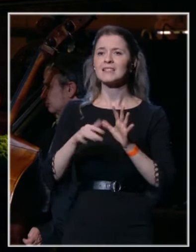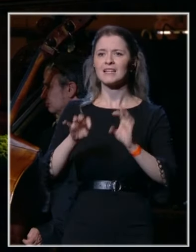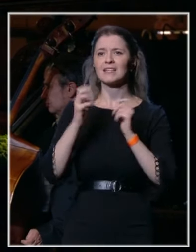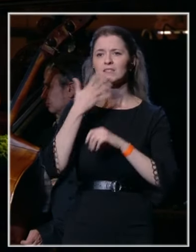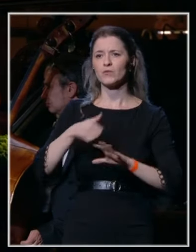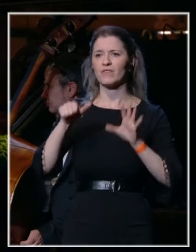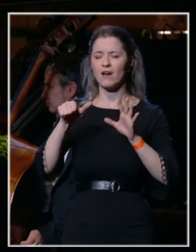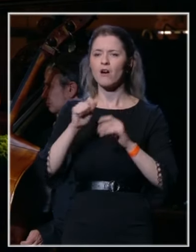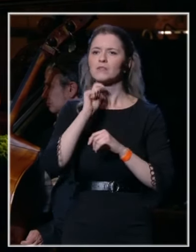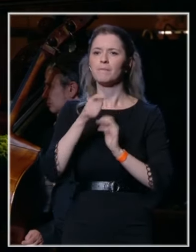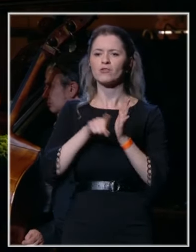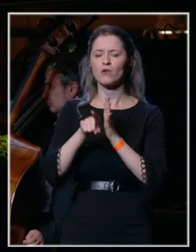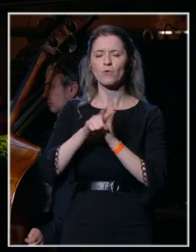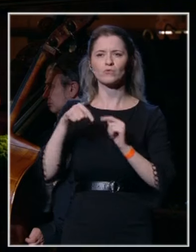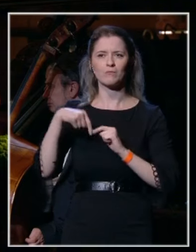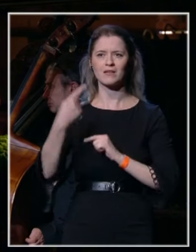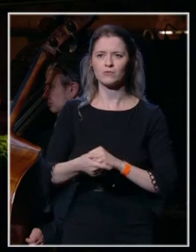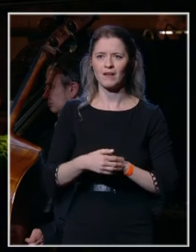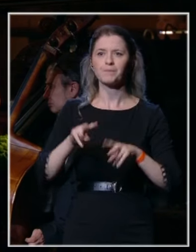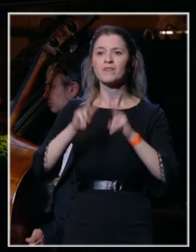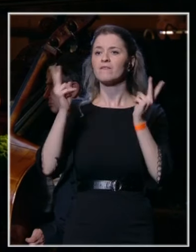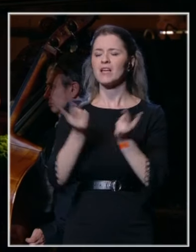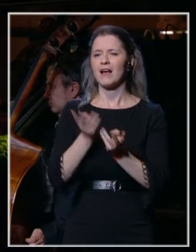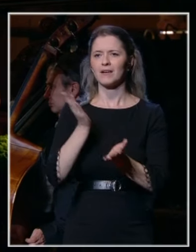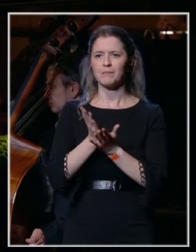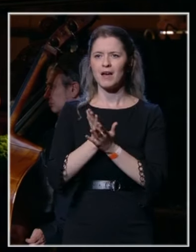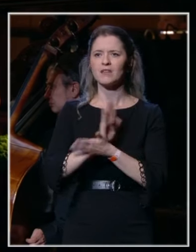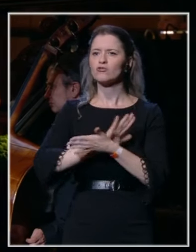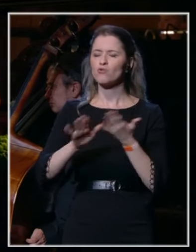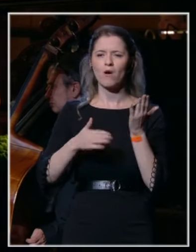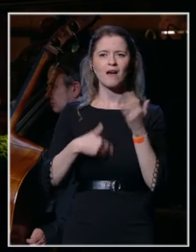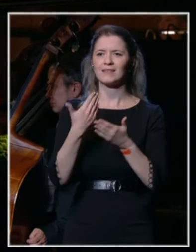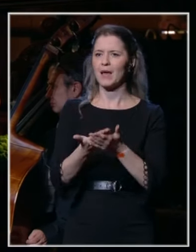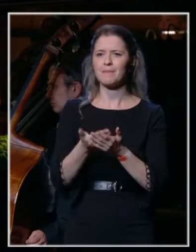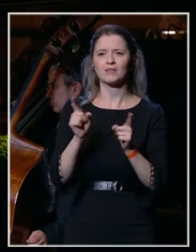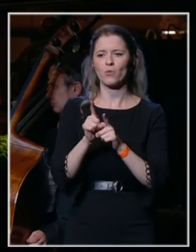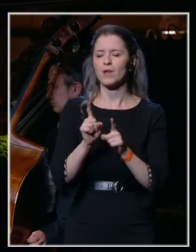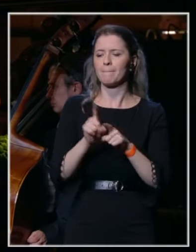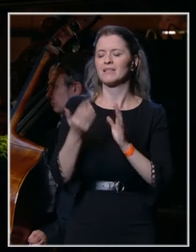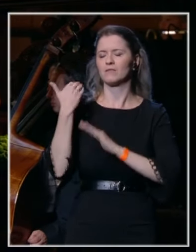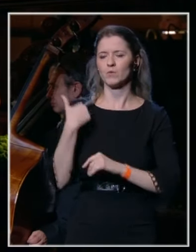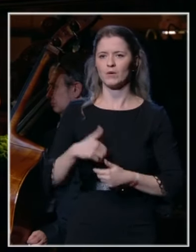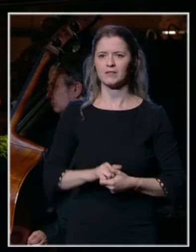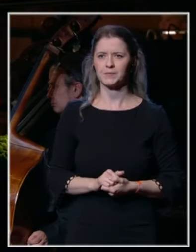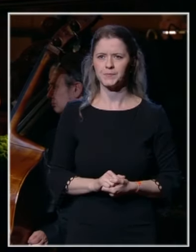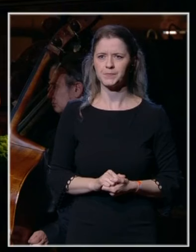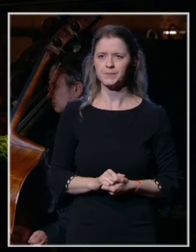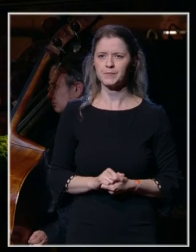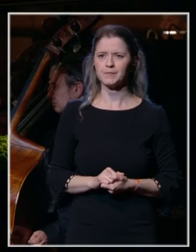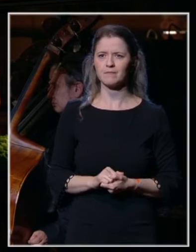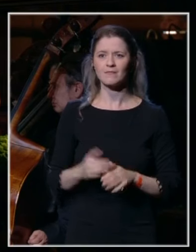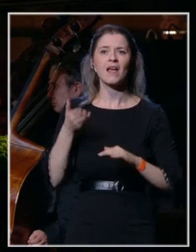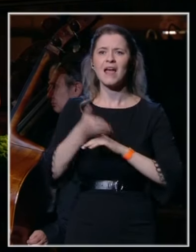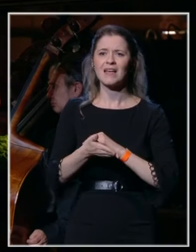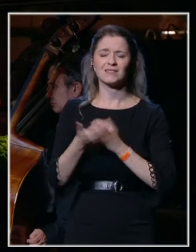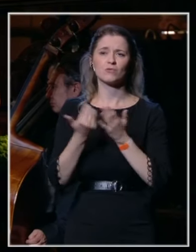1956. magyar októbere után a világ már sosem lett olyan, mint volt. Ehhez pedig